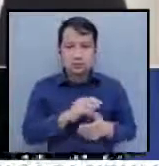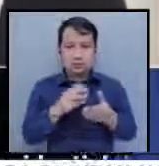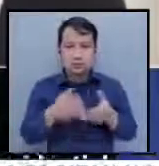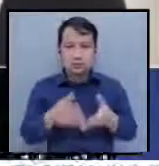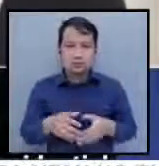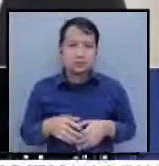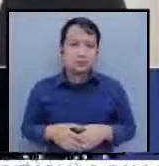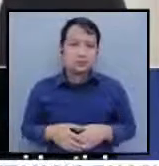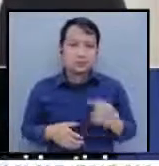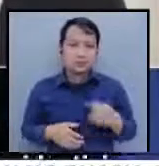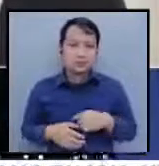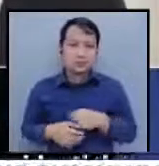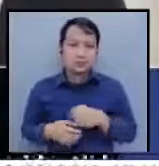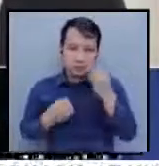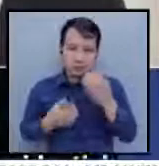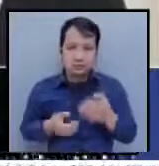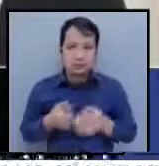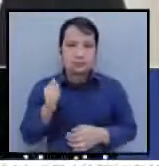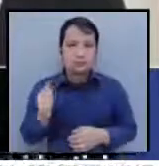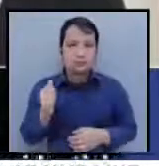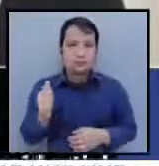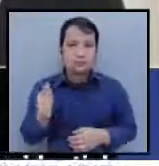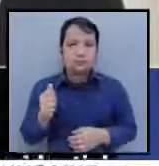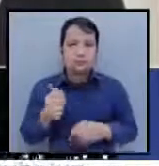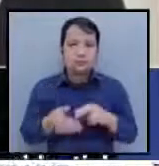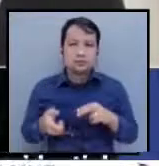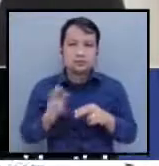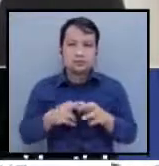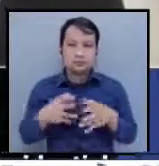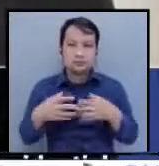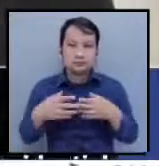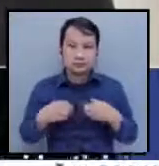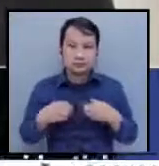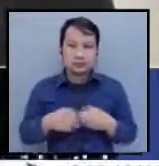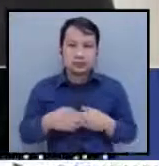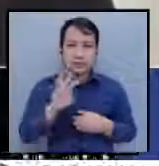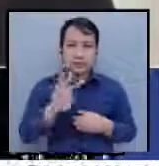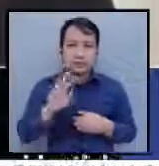doon sa tumatanggap ng 4-piece.